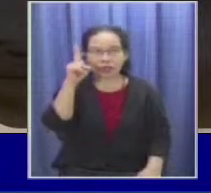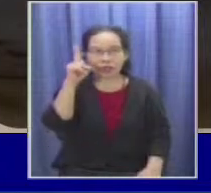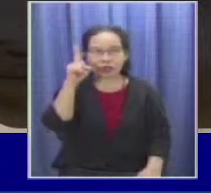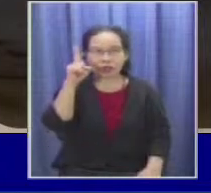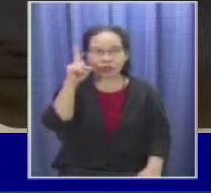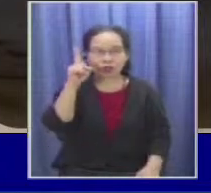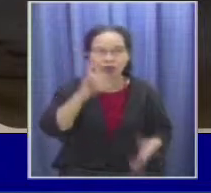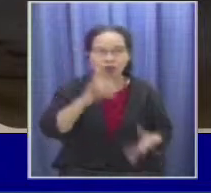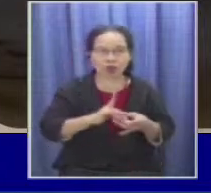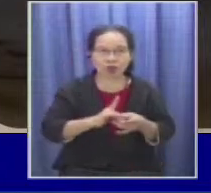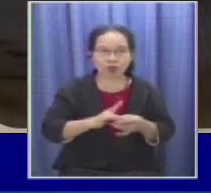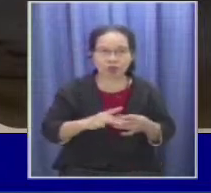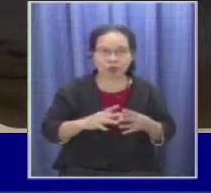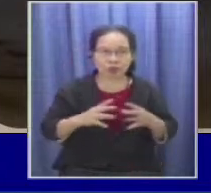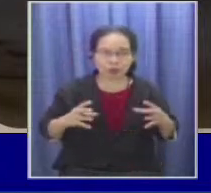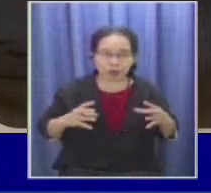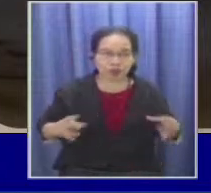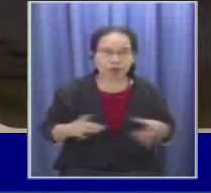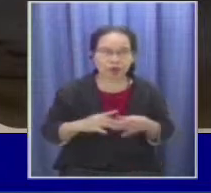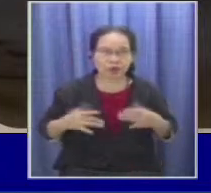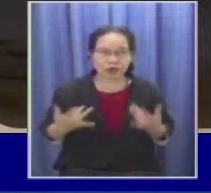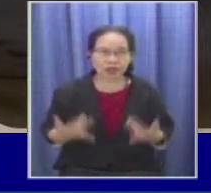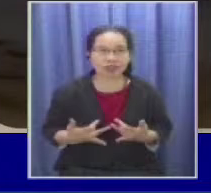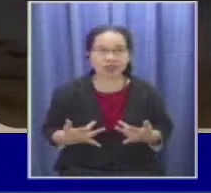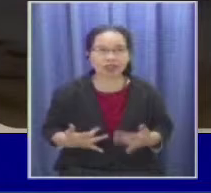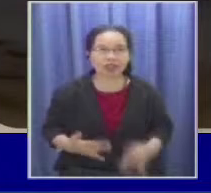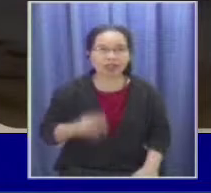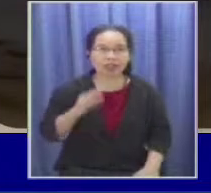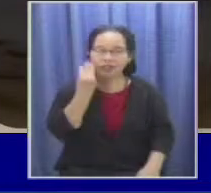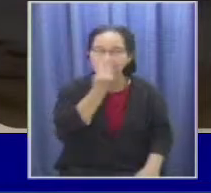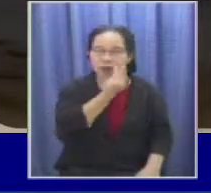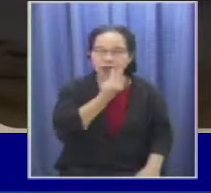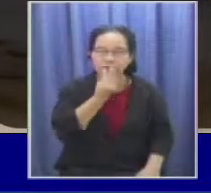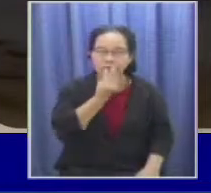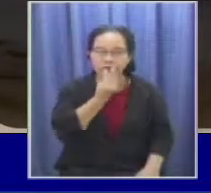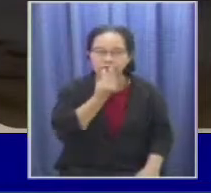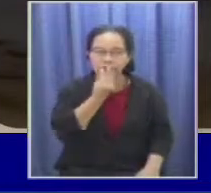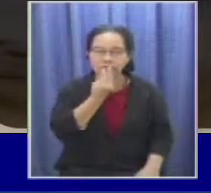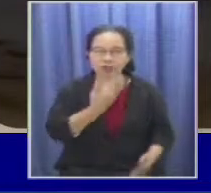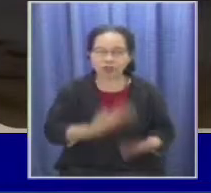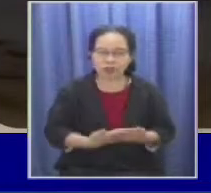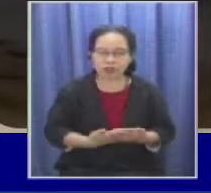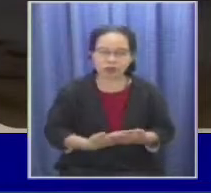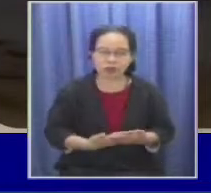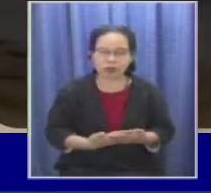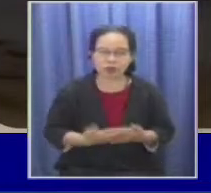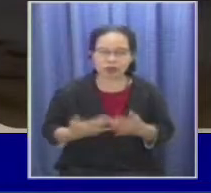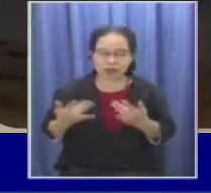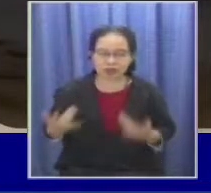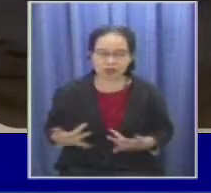na ano ka sa akoma no yɛ akoma bɔne a